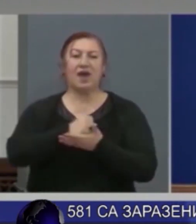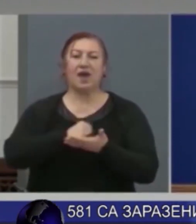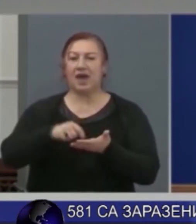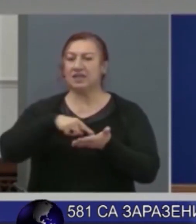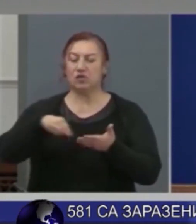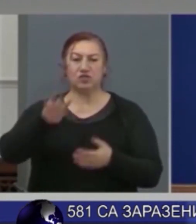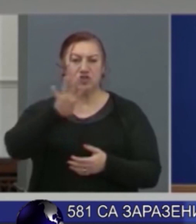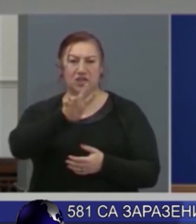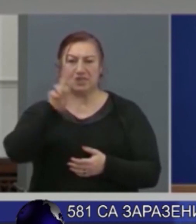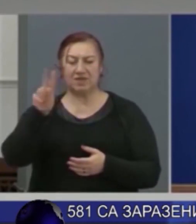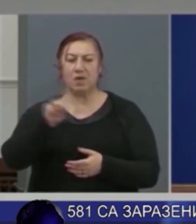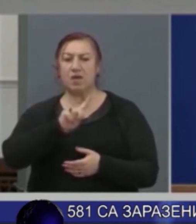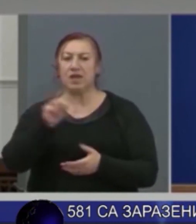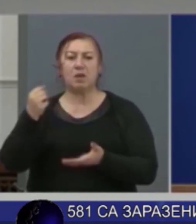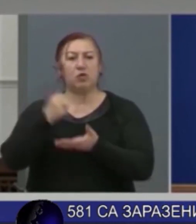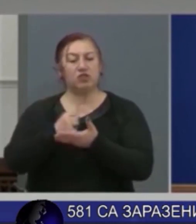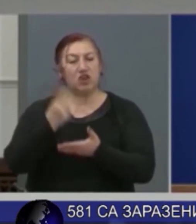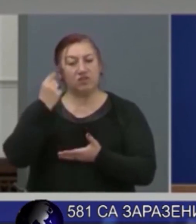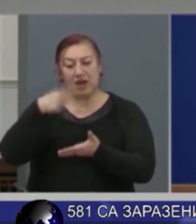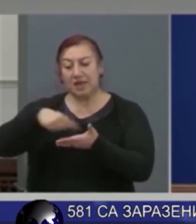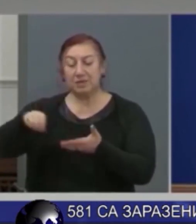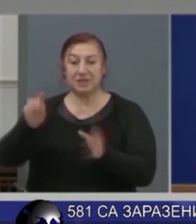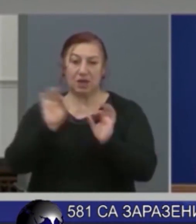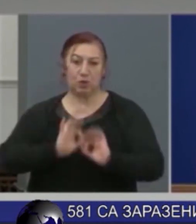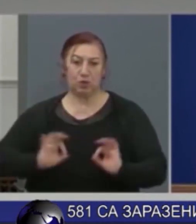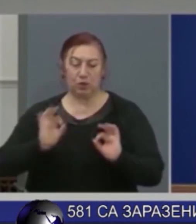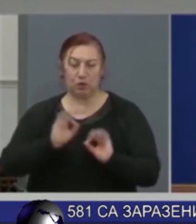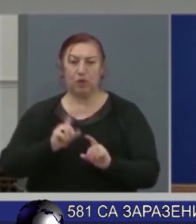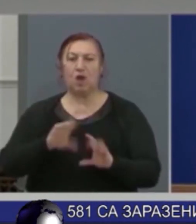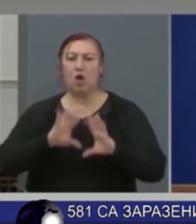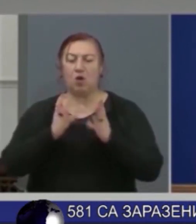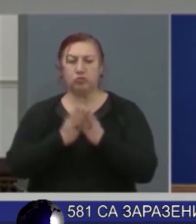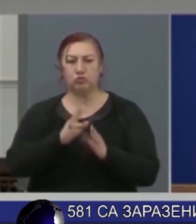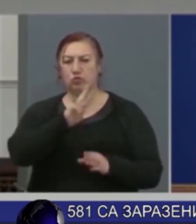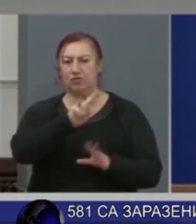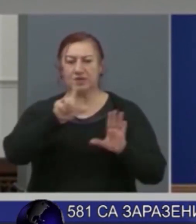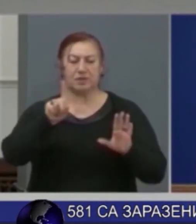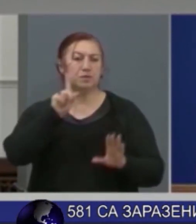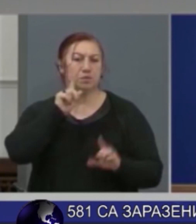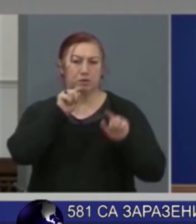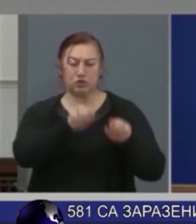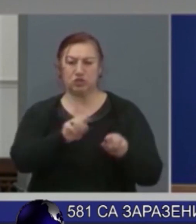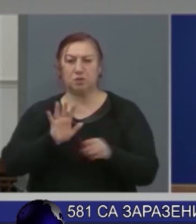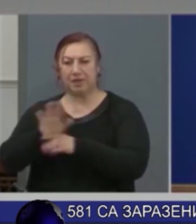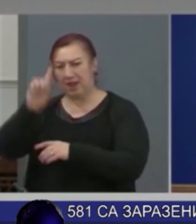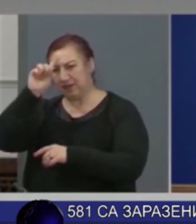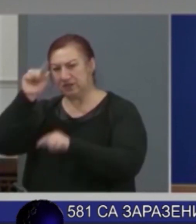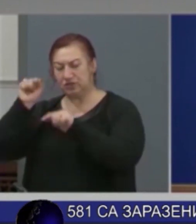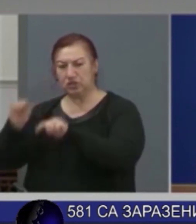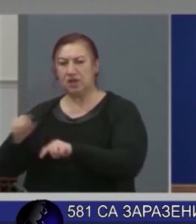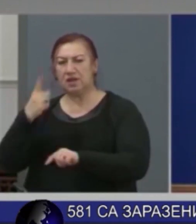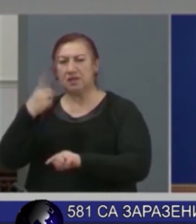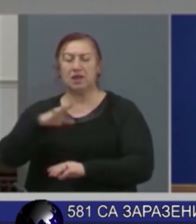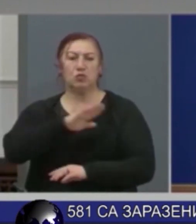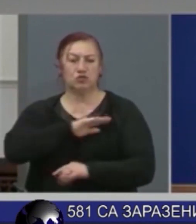случай, нямаме потвърждение за вчера изписани. Още 27 мъже и 15 жени. Общият брой на починалите в